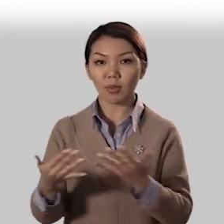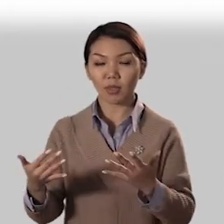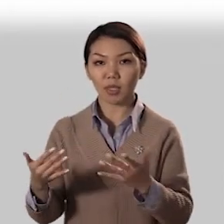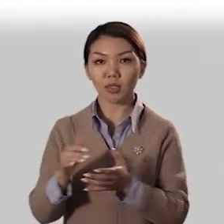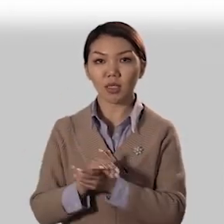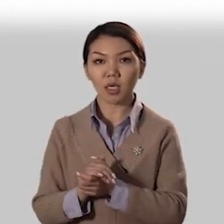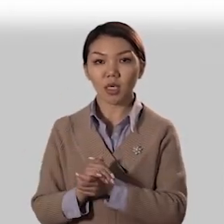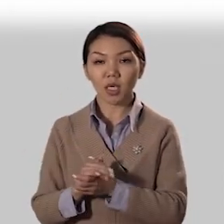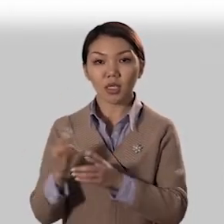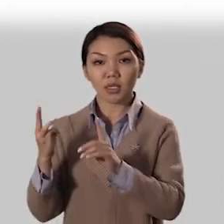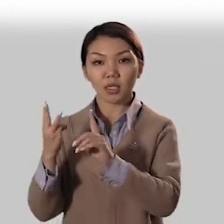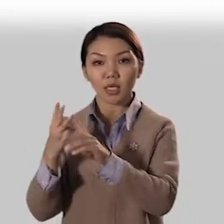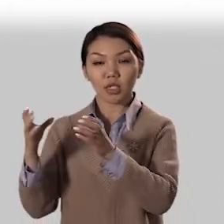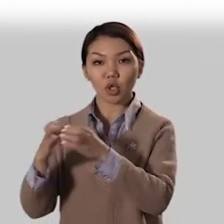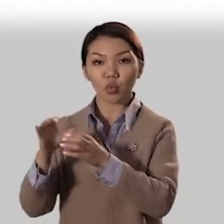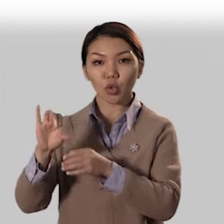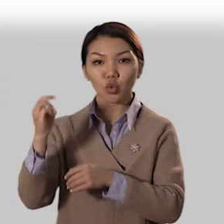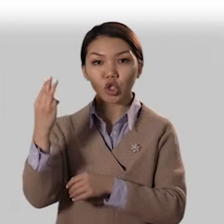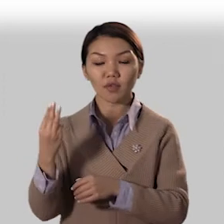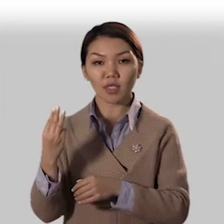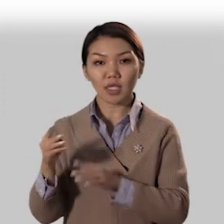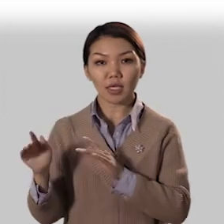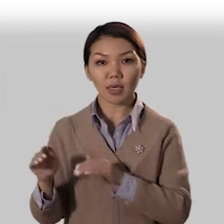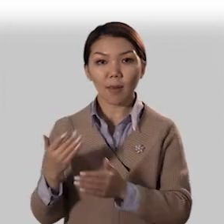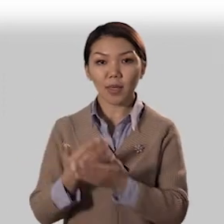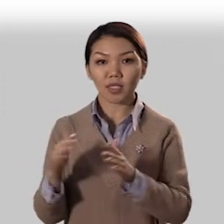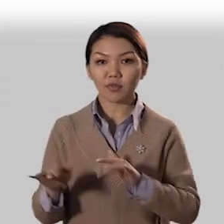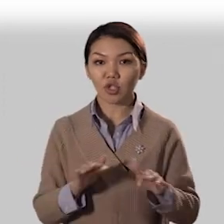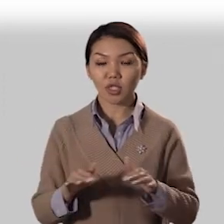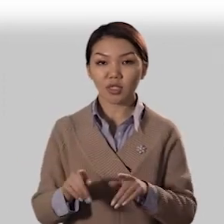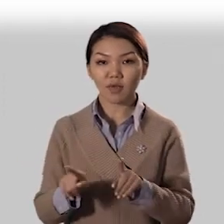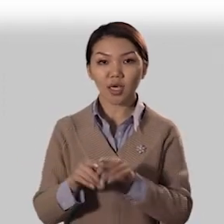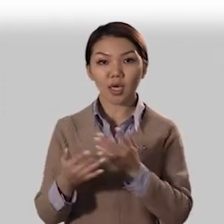существительное который обозначает действие как предмет